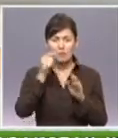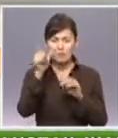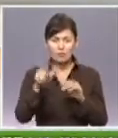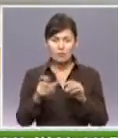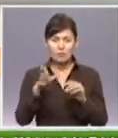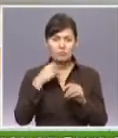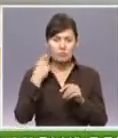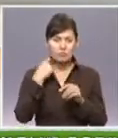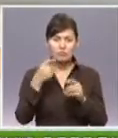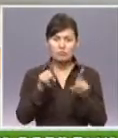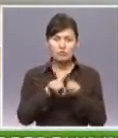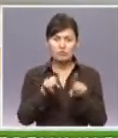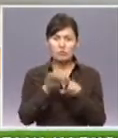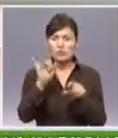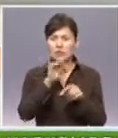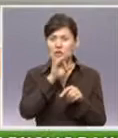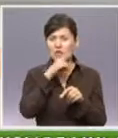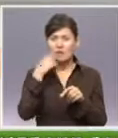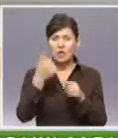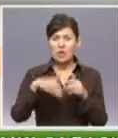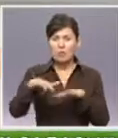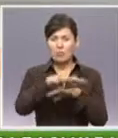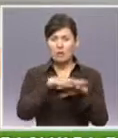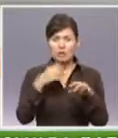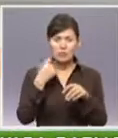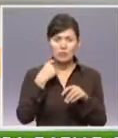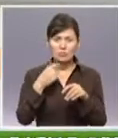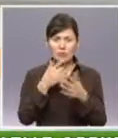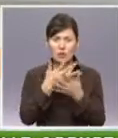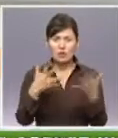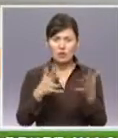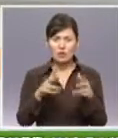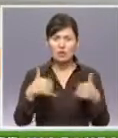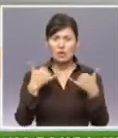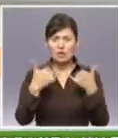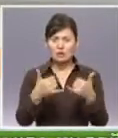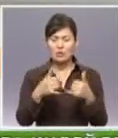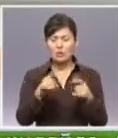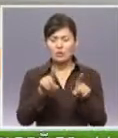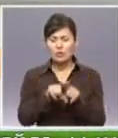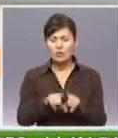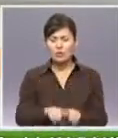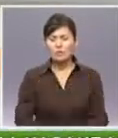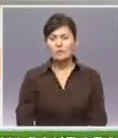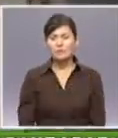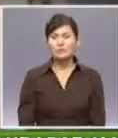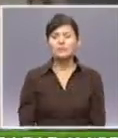алған акциздік белгілер Ресей аумағындағы алкогольді өнімдерге арналған көрінеді.